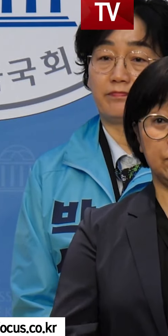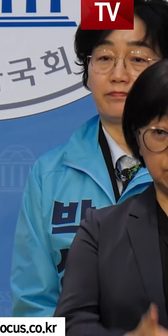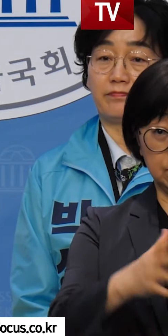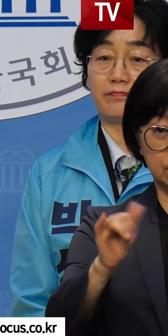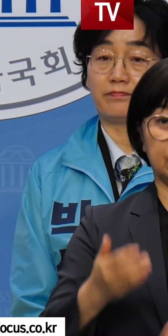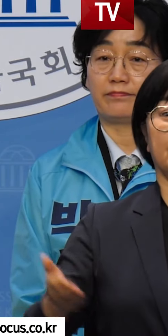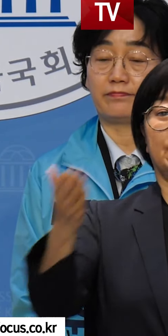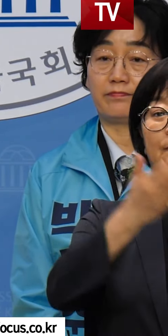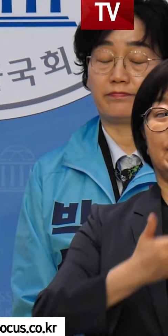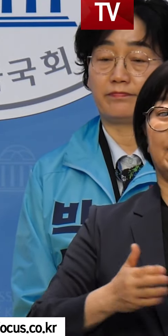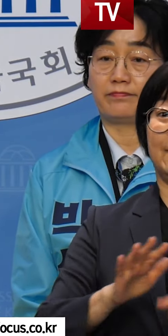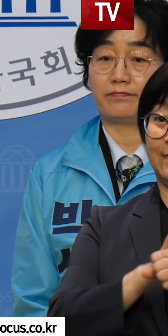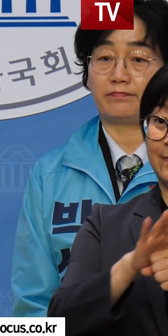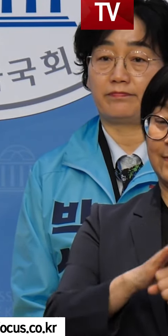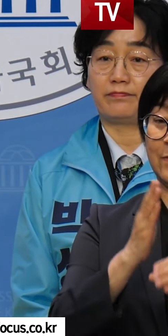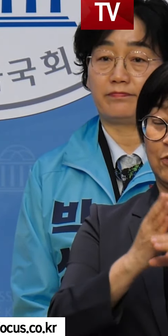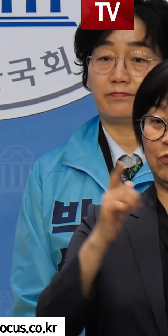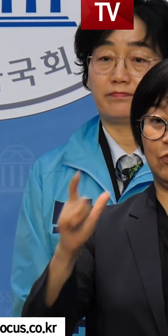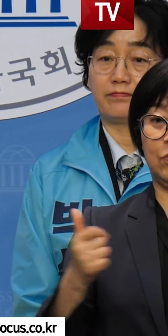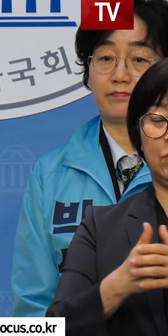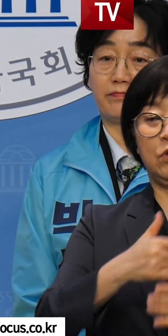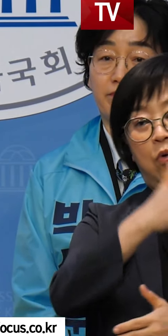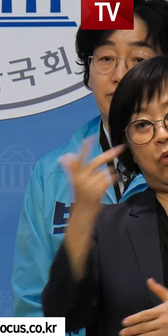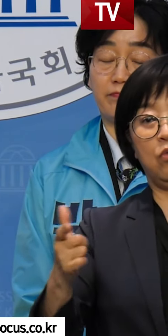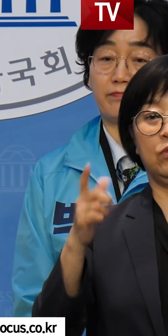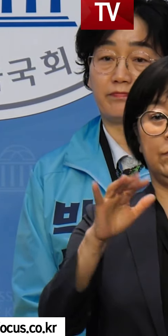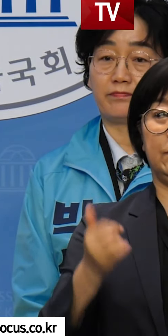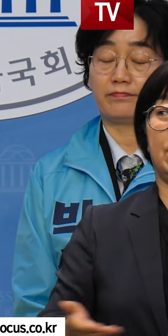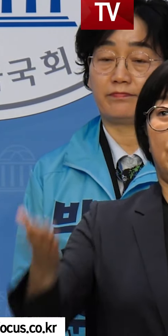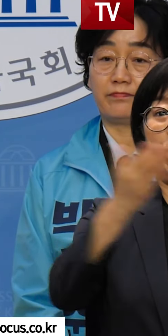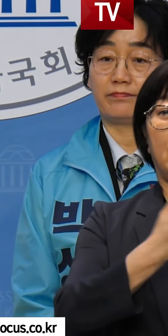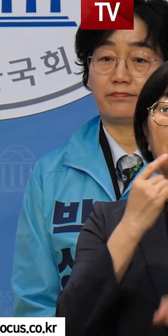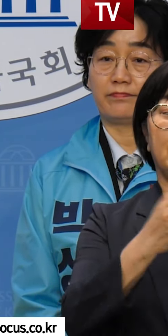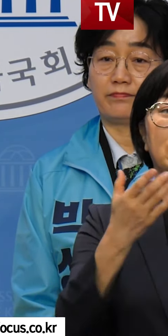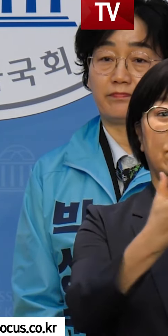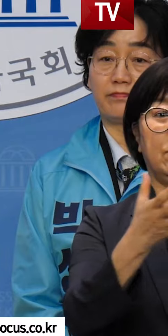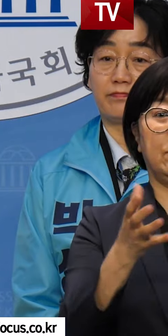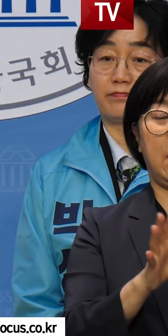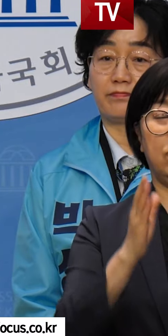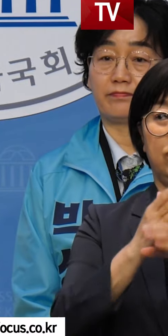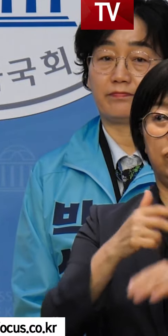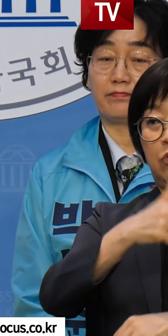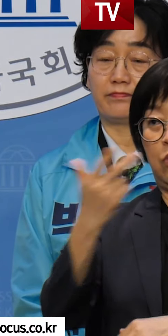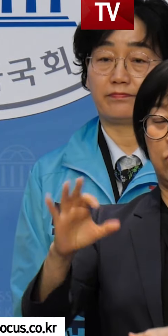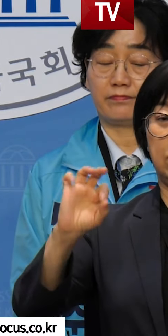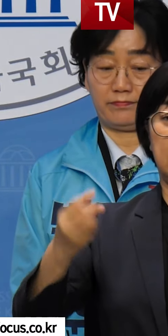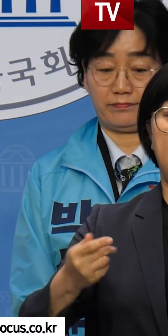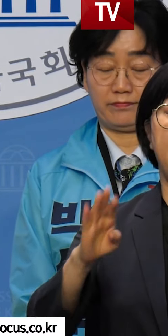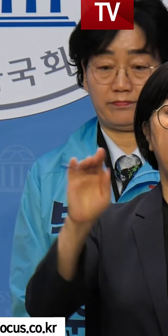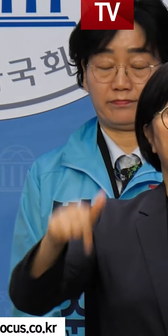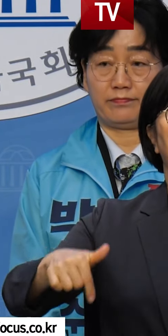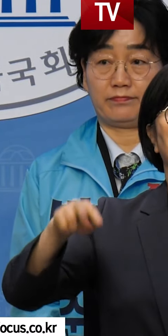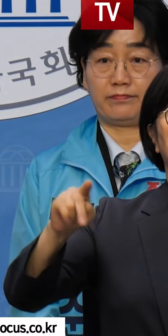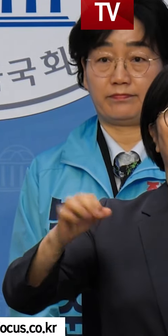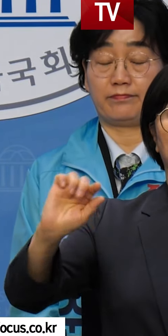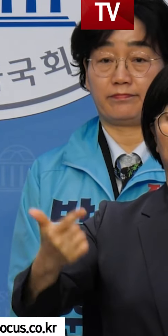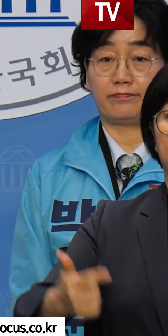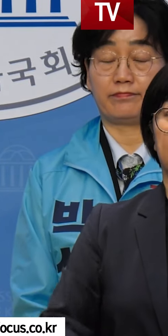존경하는 국민 여러분, 사랑하는 중구 성동구 주민 여러분, 더불어민주당 중구 성동구을 국회의원